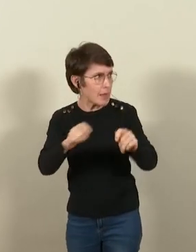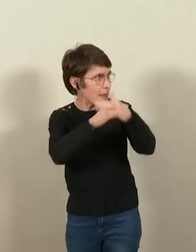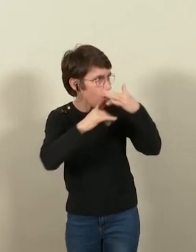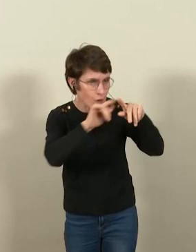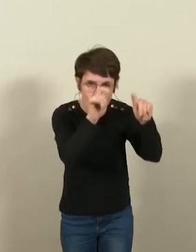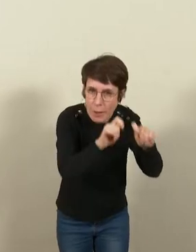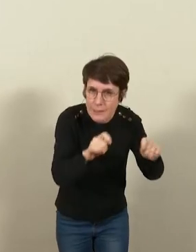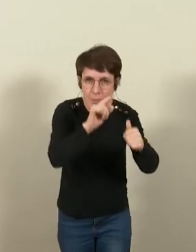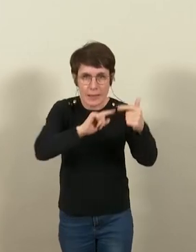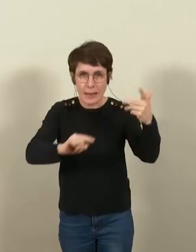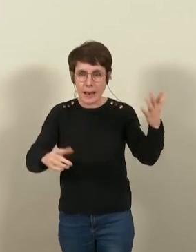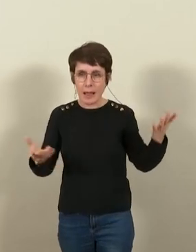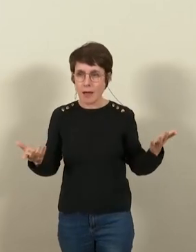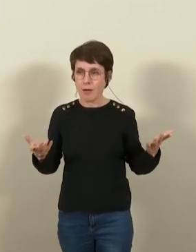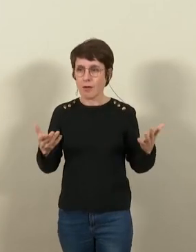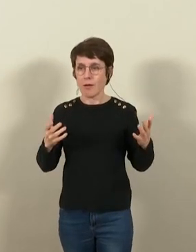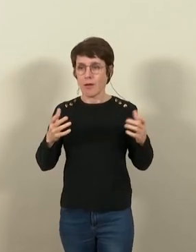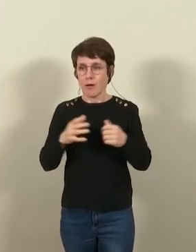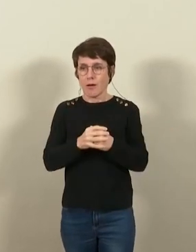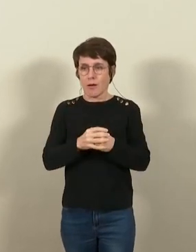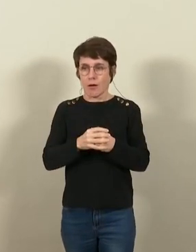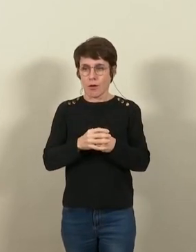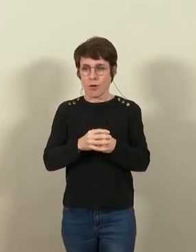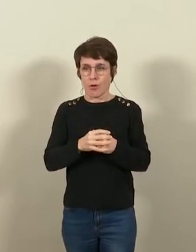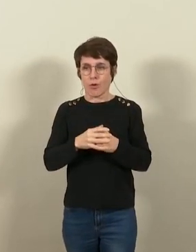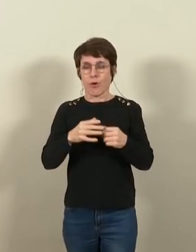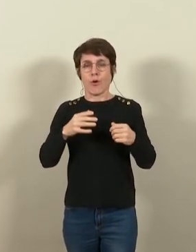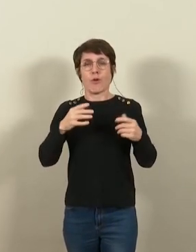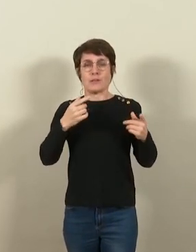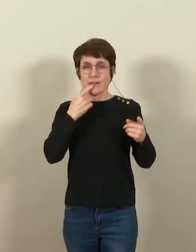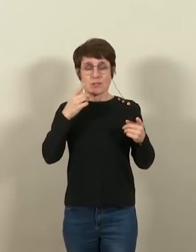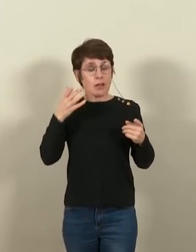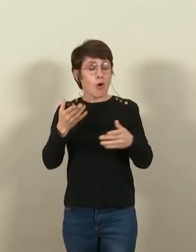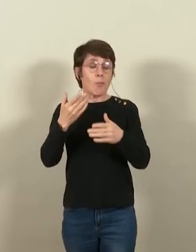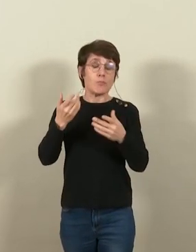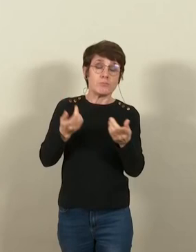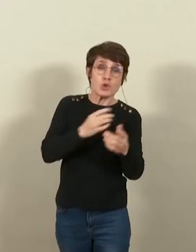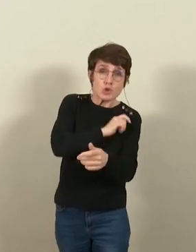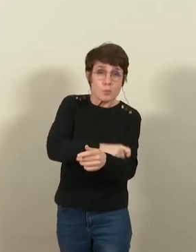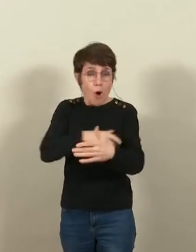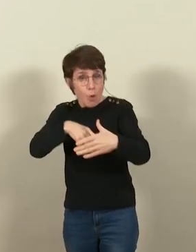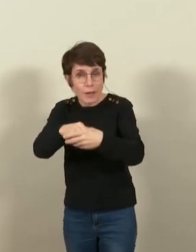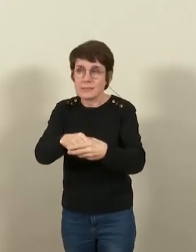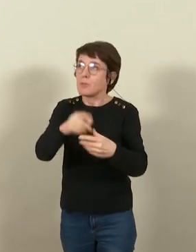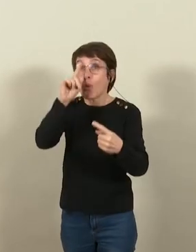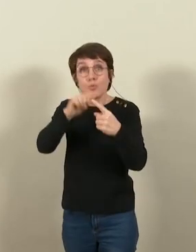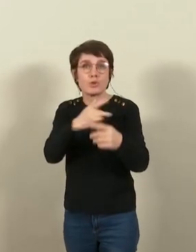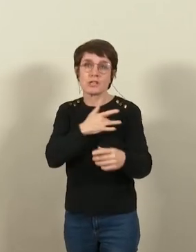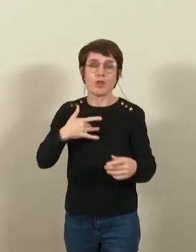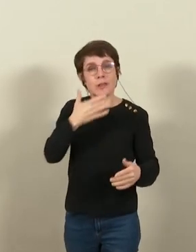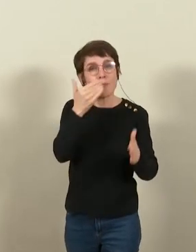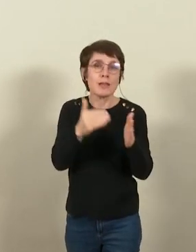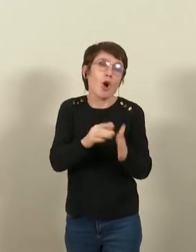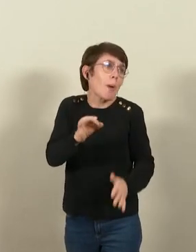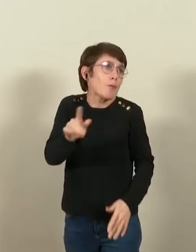ensemble de choses la santé et le bien-être forcément quand on fait du sport forcément on cherche quand même les conditions à une meilleure santé et